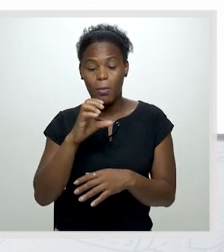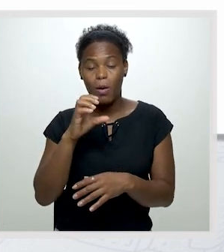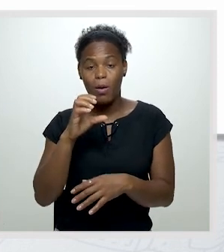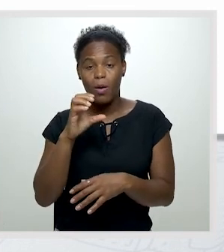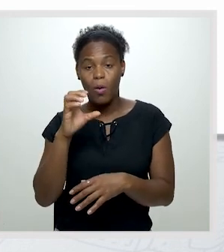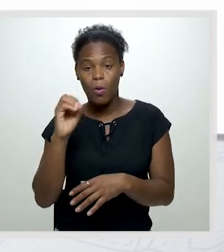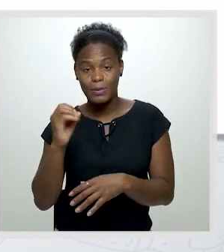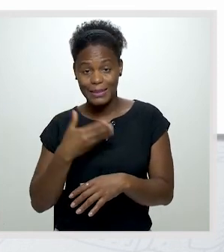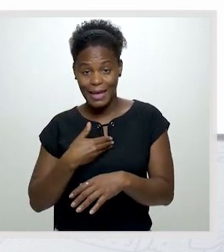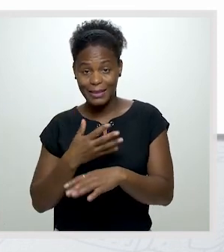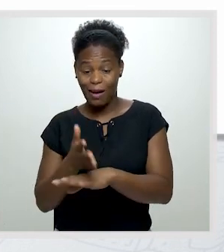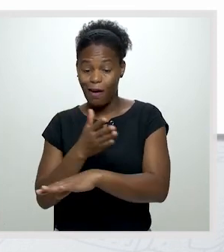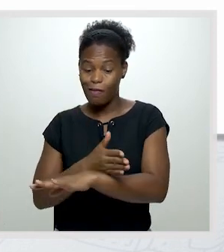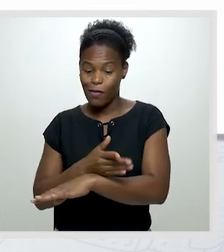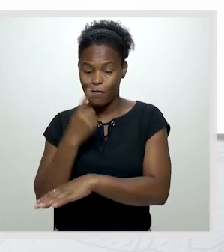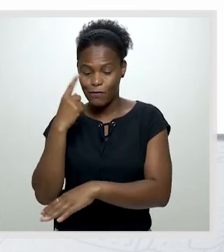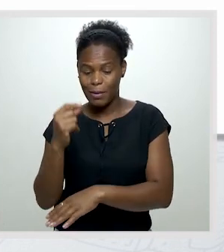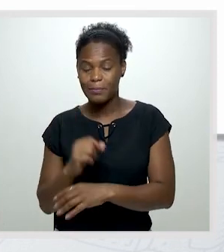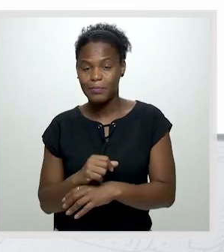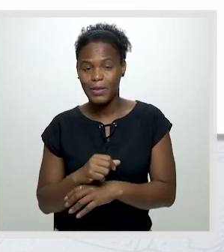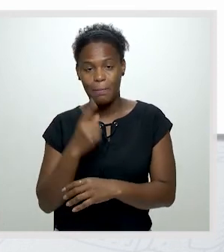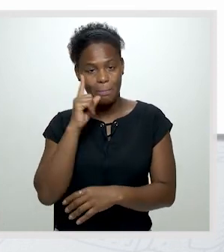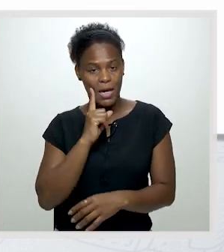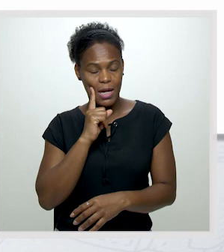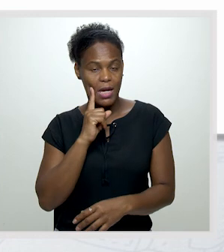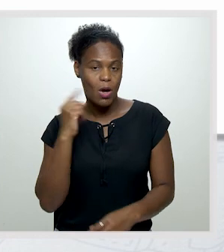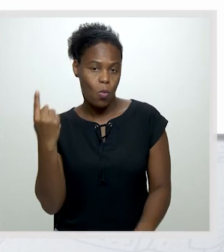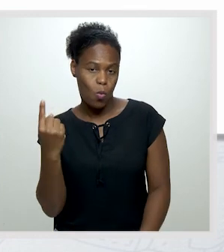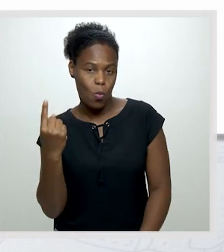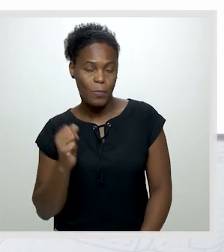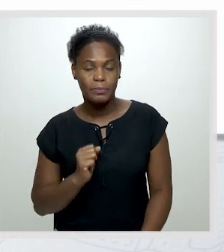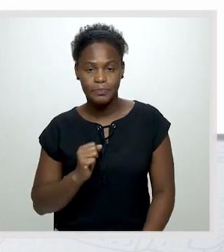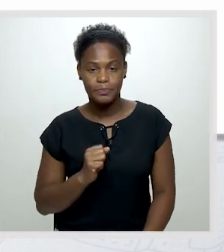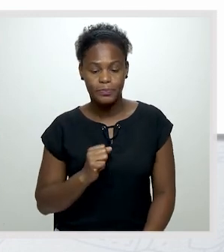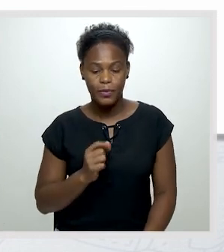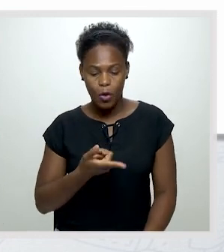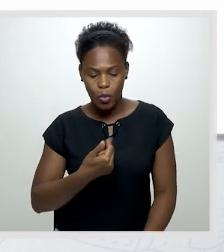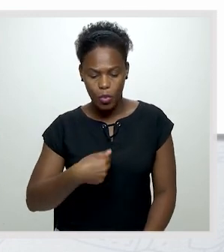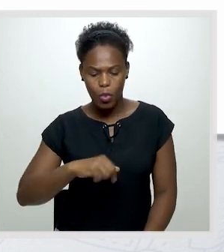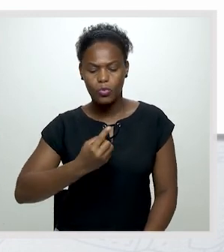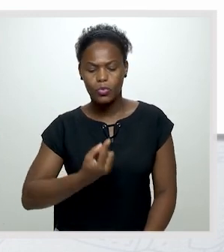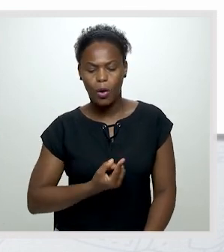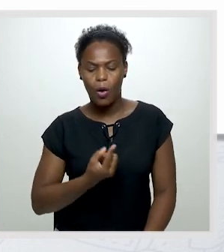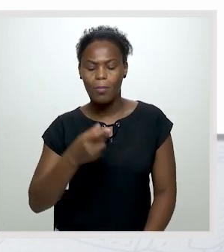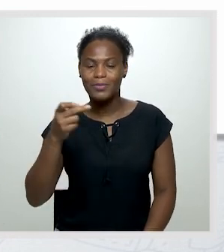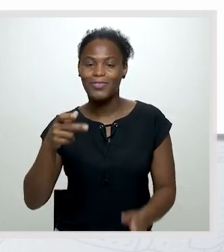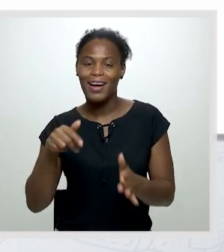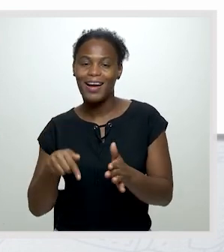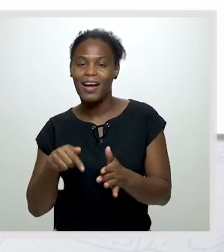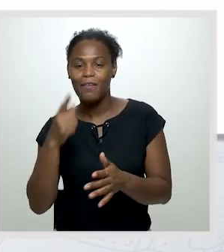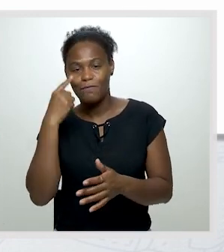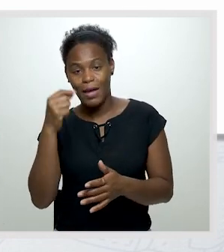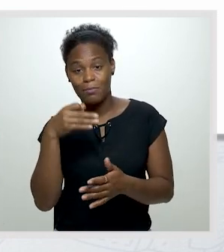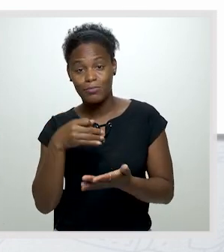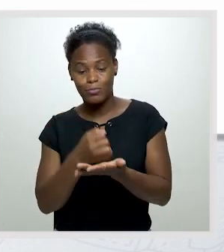placé avant, féminin singulier. Nous nous sommes installés. Verbe pronominal qui